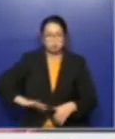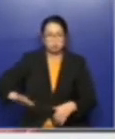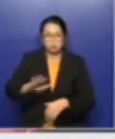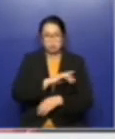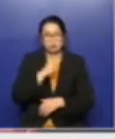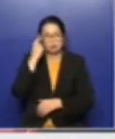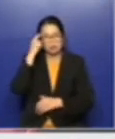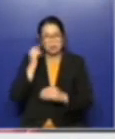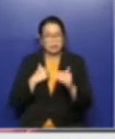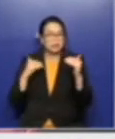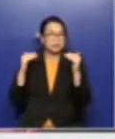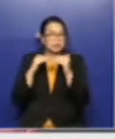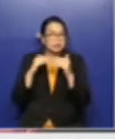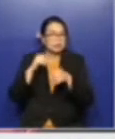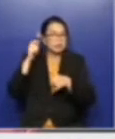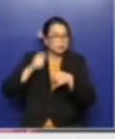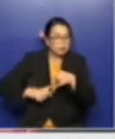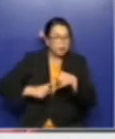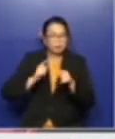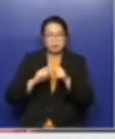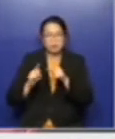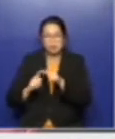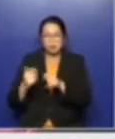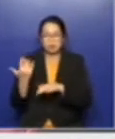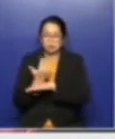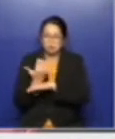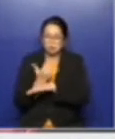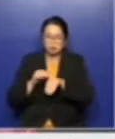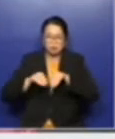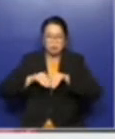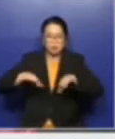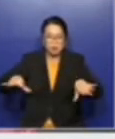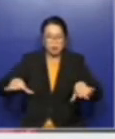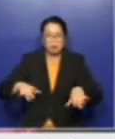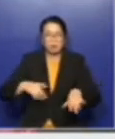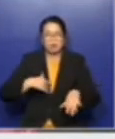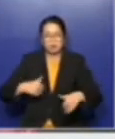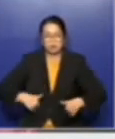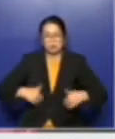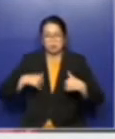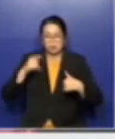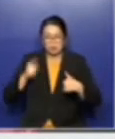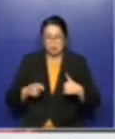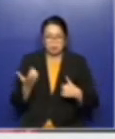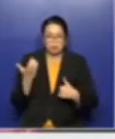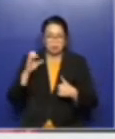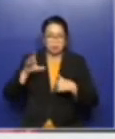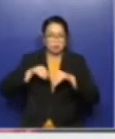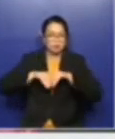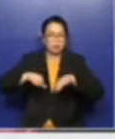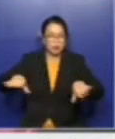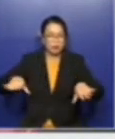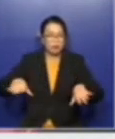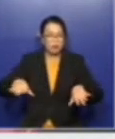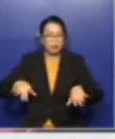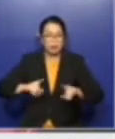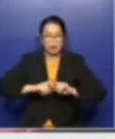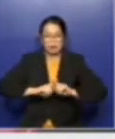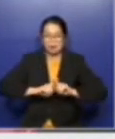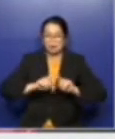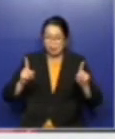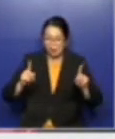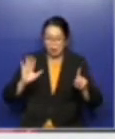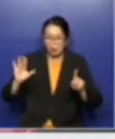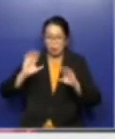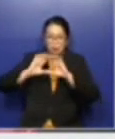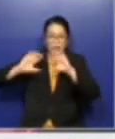สิทธิเสรีภาพสื่อสาธารณะเคยรายงานความจริงในชุดที่แตกต่างจากความจริงของรัฐ